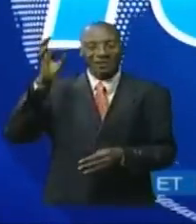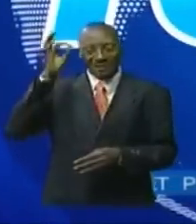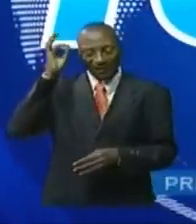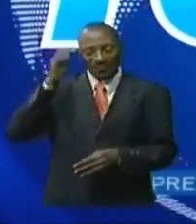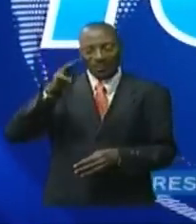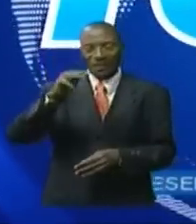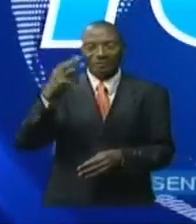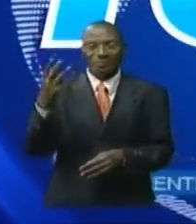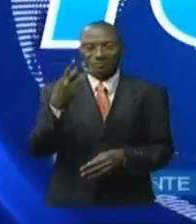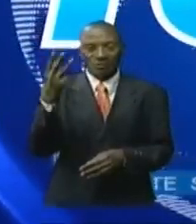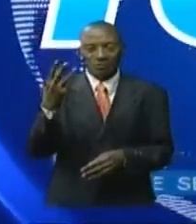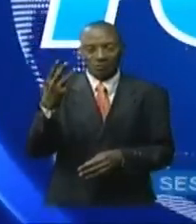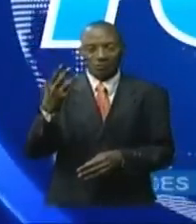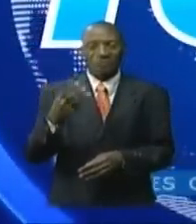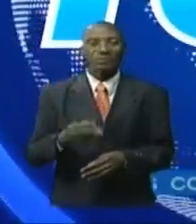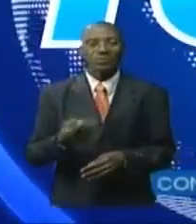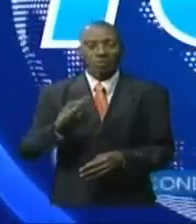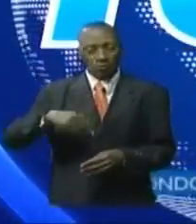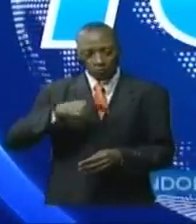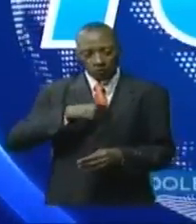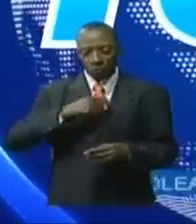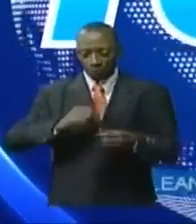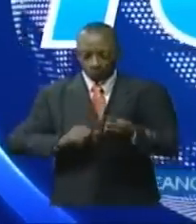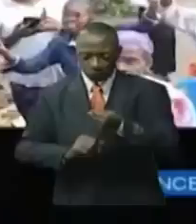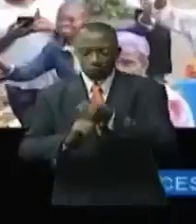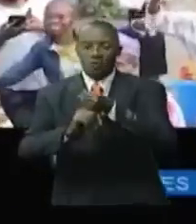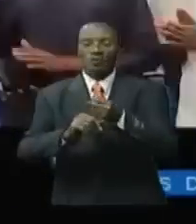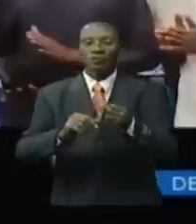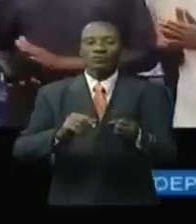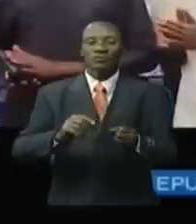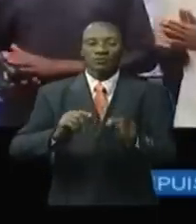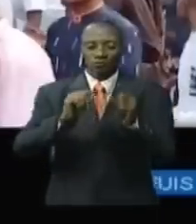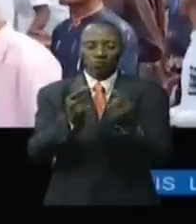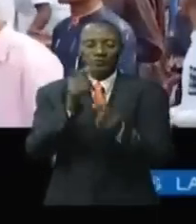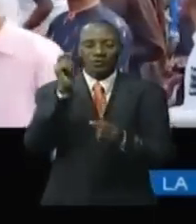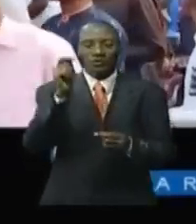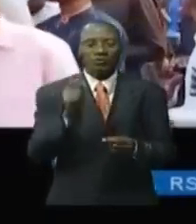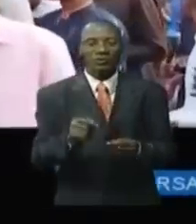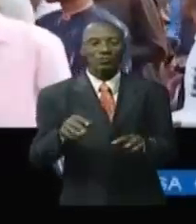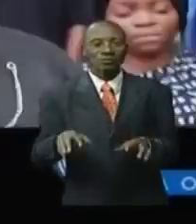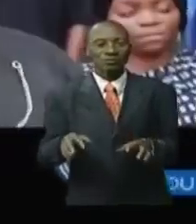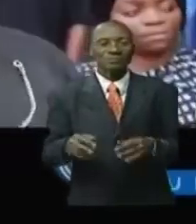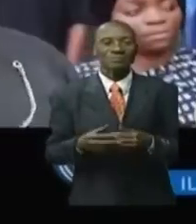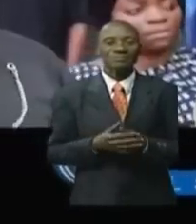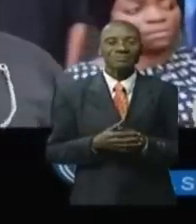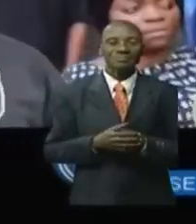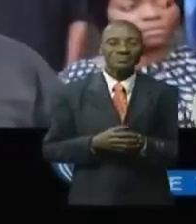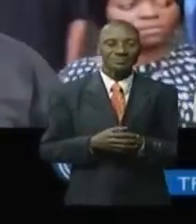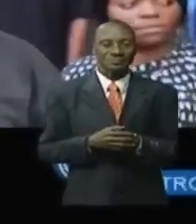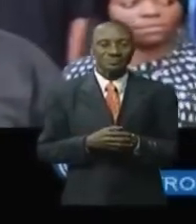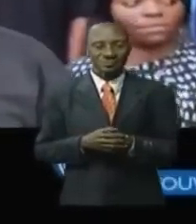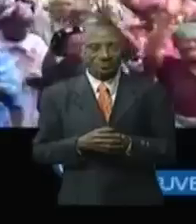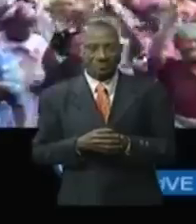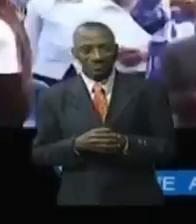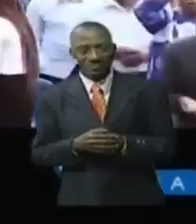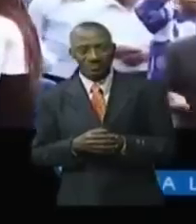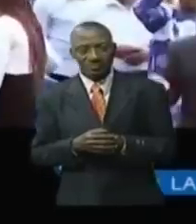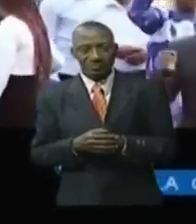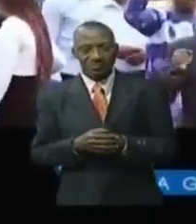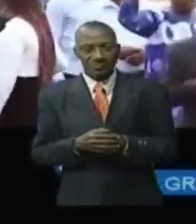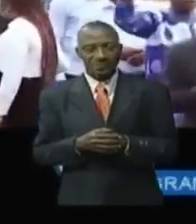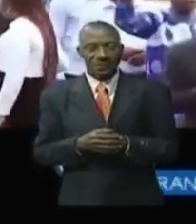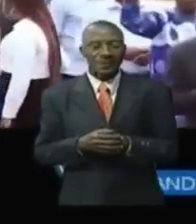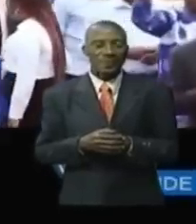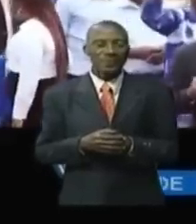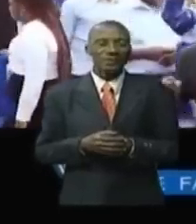FARDC et le président de la République. Les détails dans ce reportage. Voué à sa nation et sa foi chrétienne envahit cette avenue de